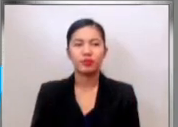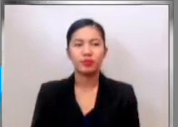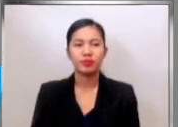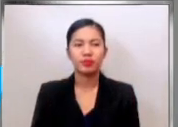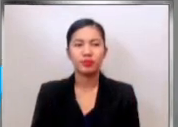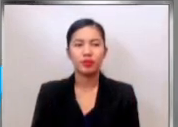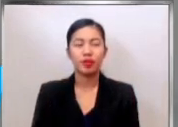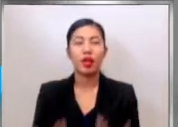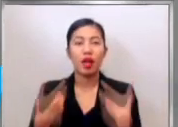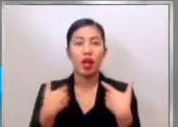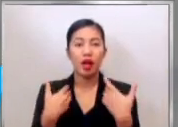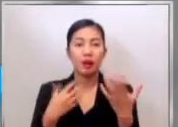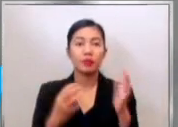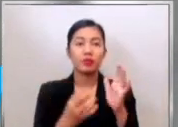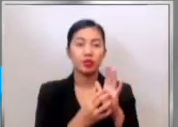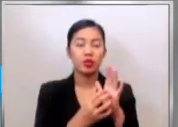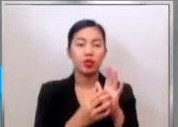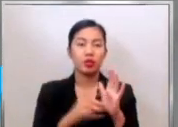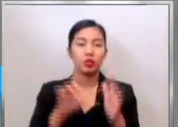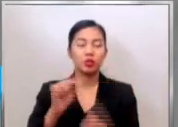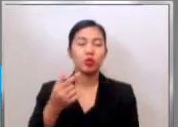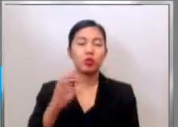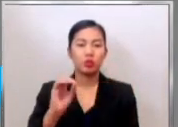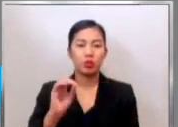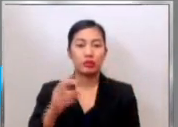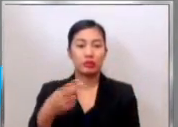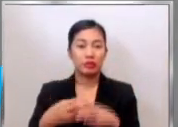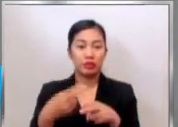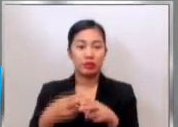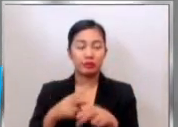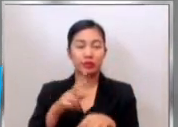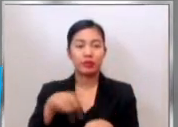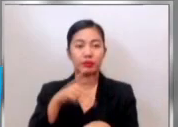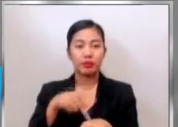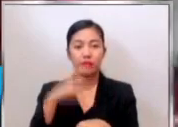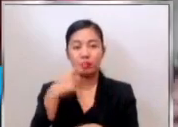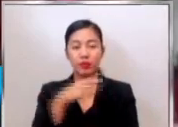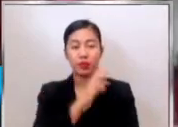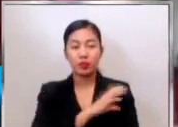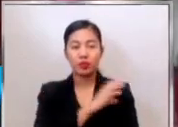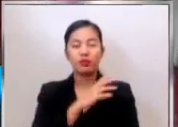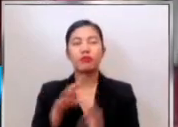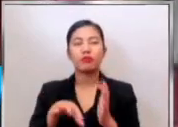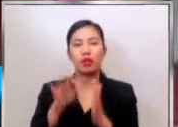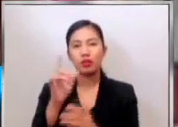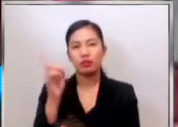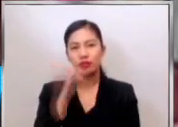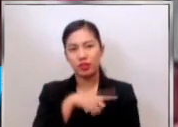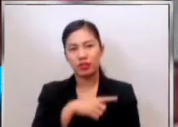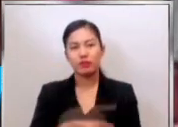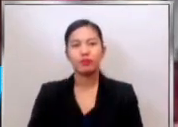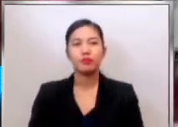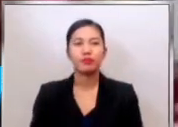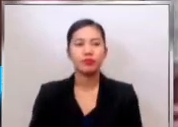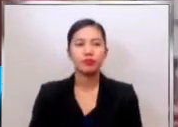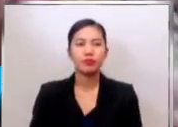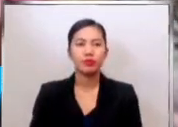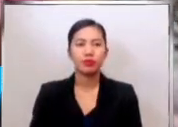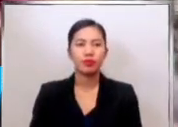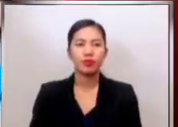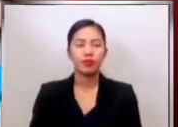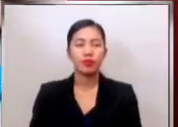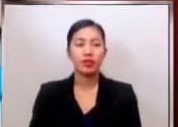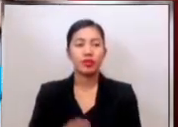ang mga ito ng Red Cross, ipinasuri mismo nila ito sa Red Cross at nalamang peke ito. Nasa kote ang 3 tauhan ng